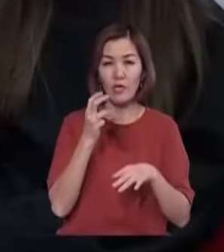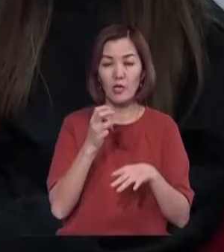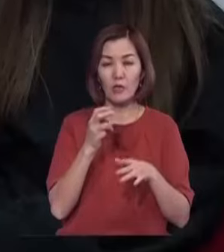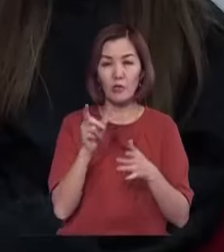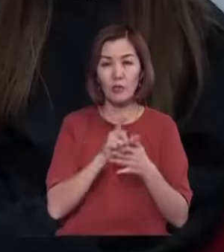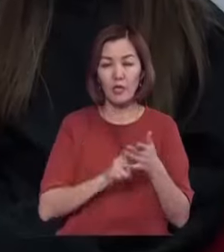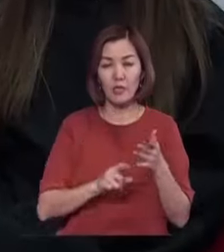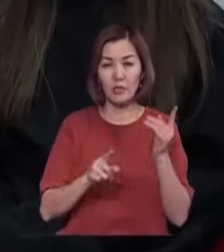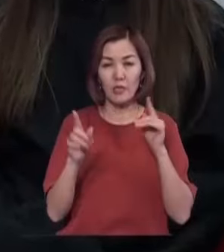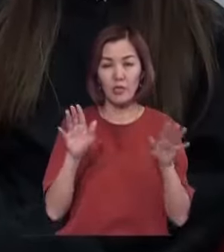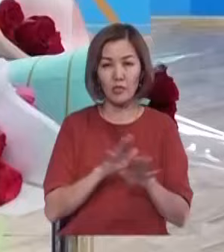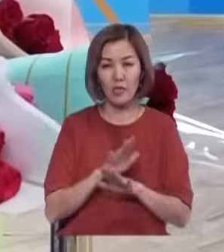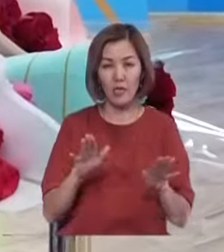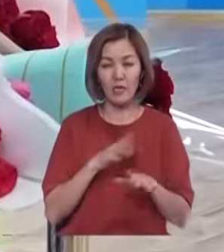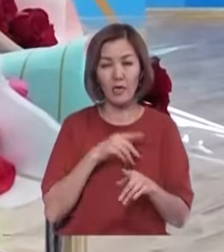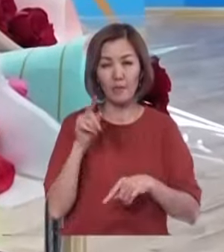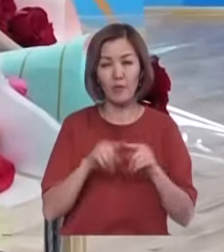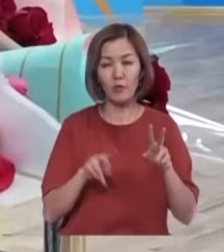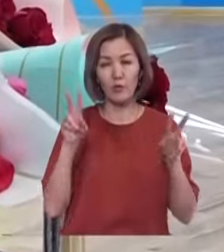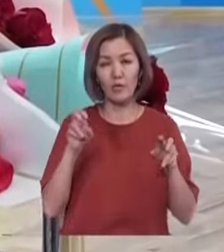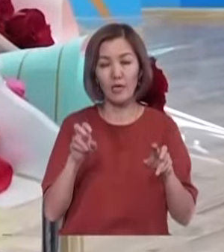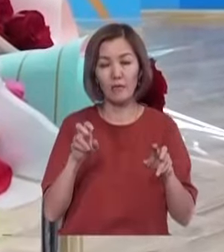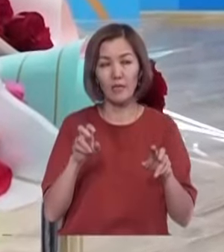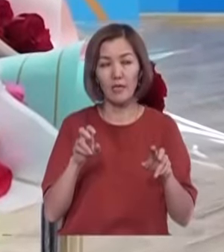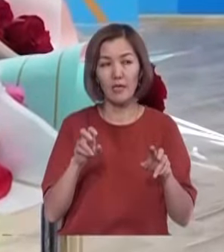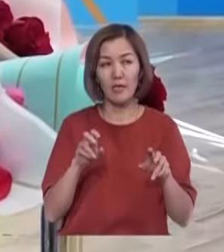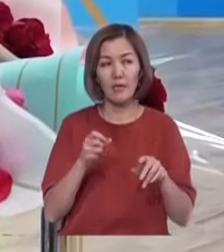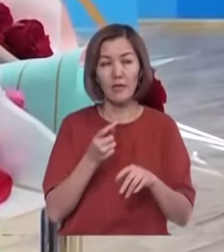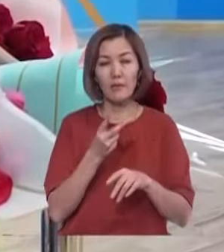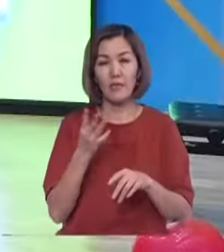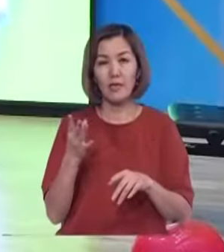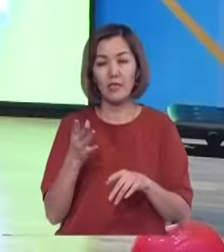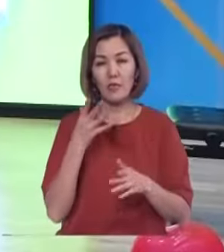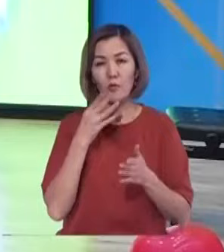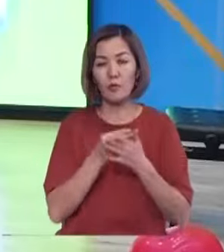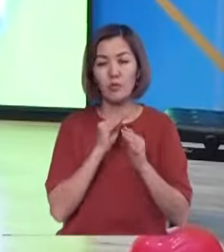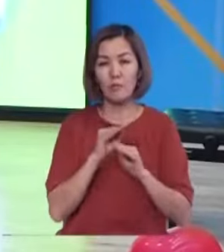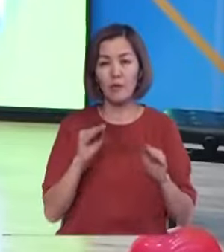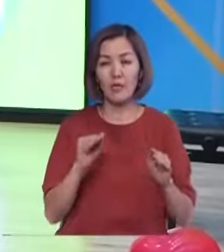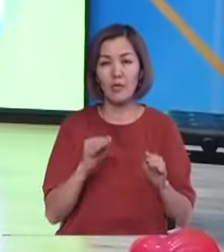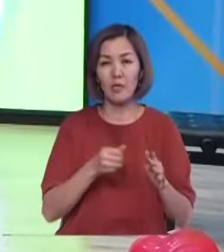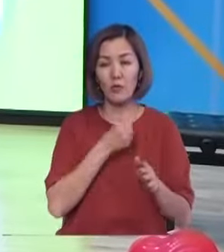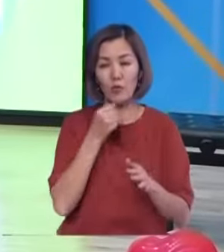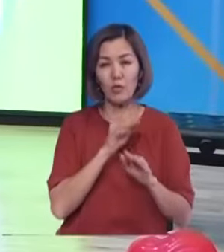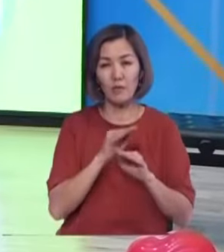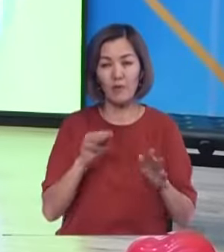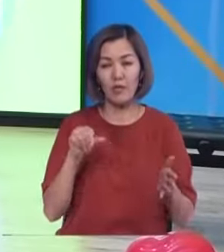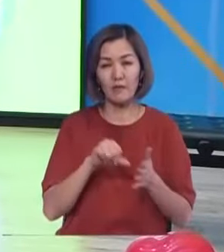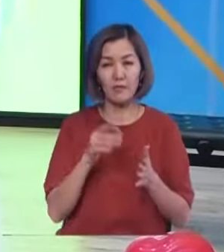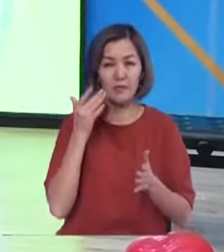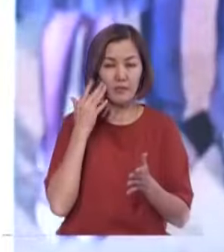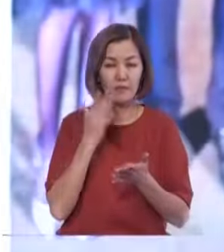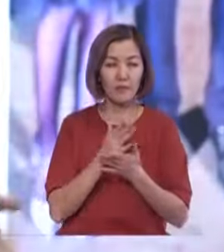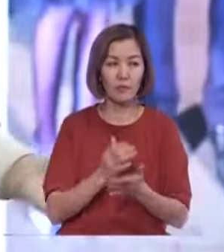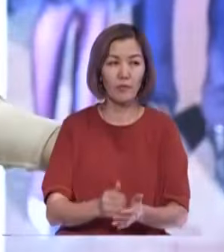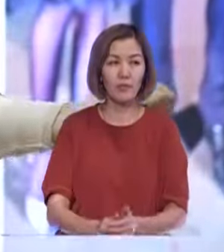әннің авторы. Тең жартысы патриоттық мазмұндағы шығармалар. Бір қатарын өзінің төл шәкірттері үлкен кіші сахнада орындап жүр.